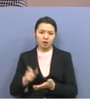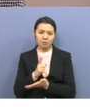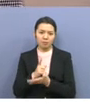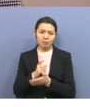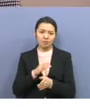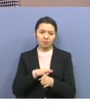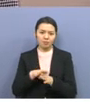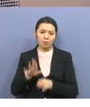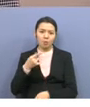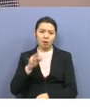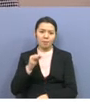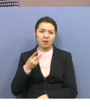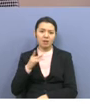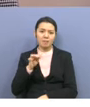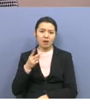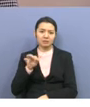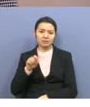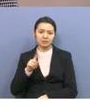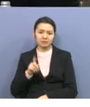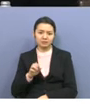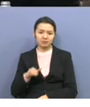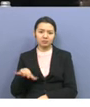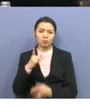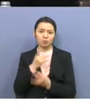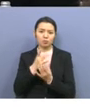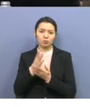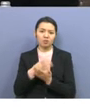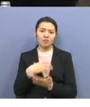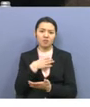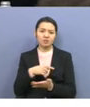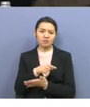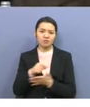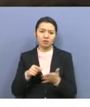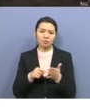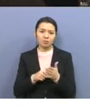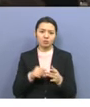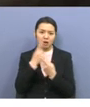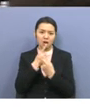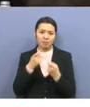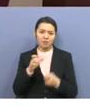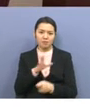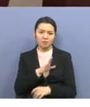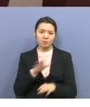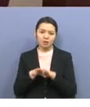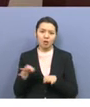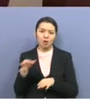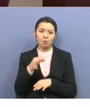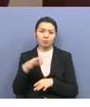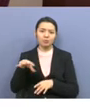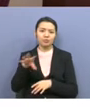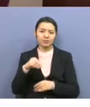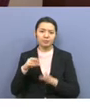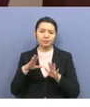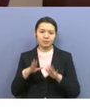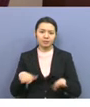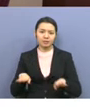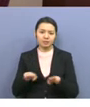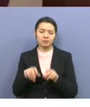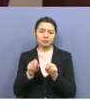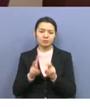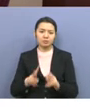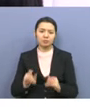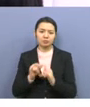атқарушы Гүлмира Саматқызы мәдениет саласындағы өзекті мәселелерді де атап өтті. Облыс көлеміндегі аудандарында осы саланы